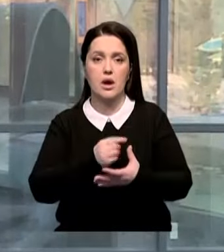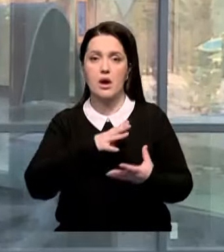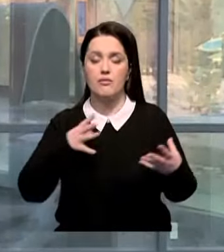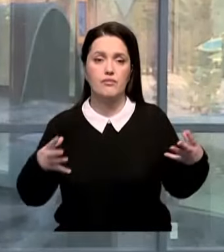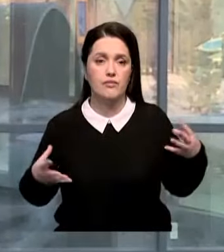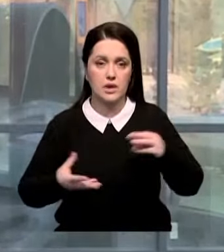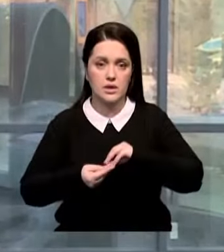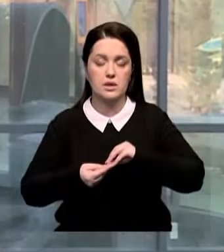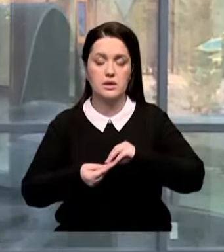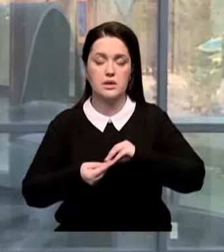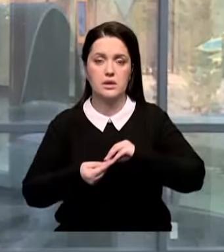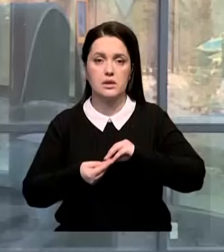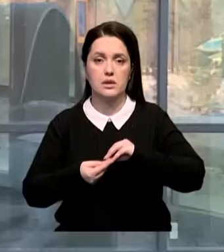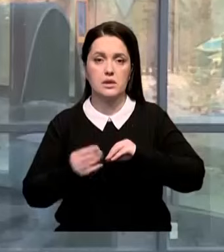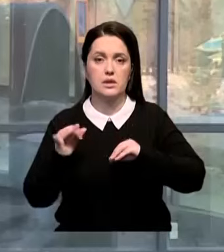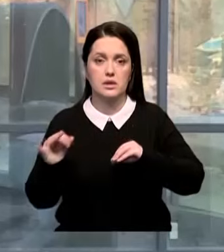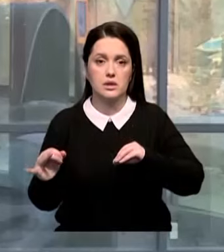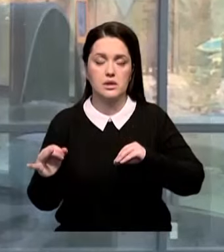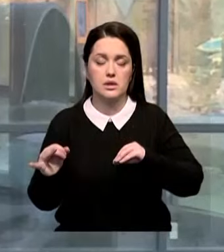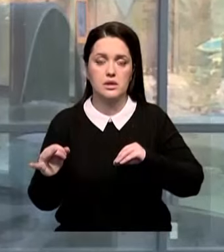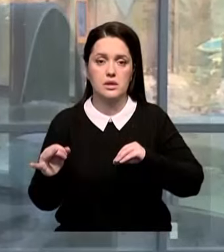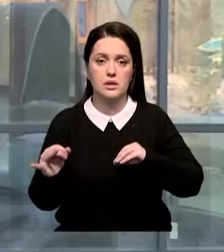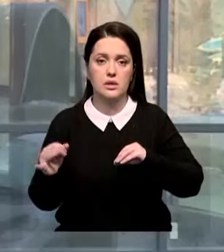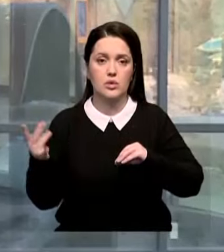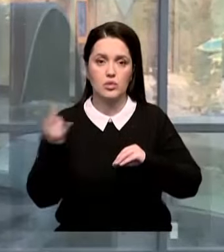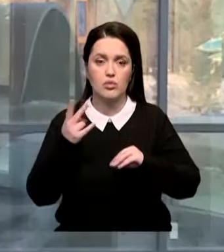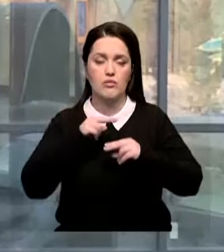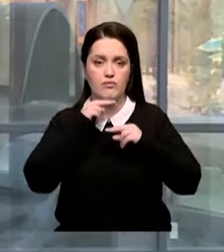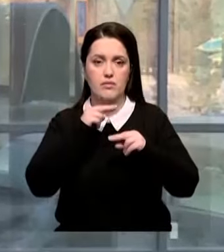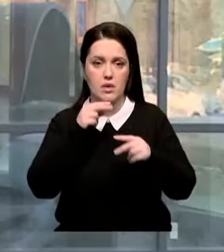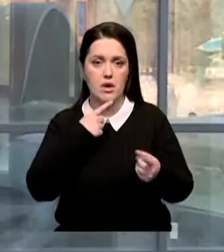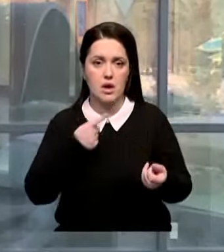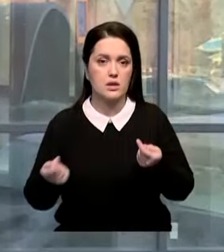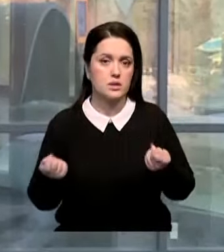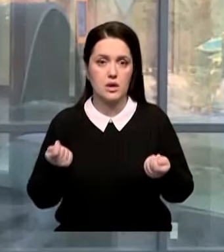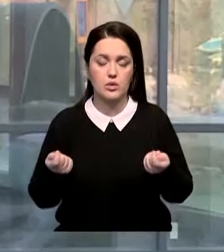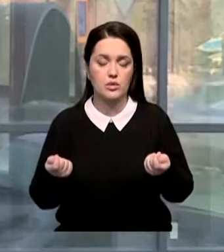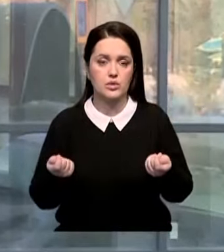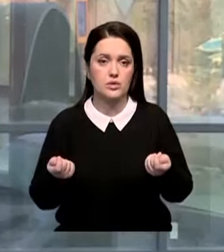выводы вокруг этого. И быть достаточно бдительными, быть осторожными – это